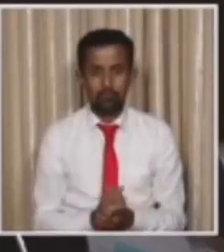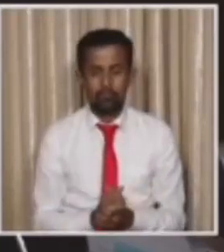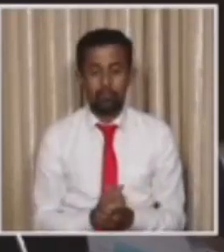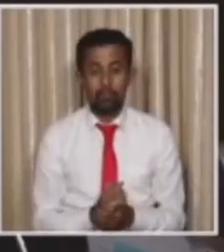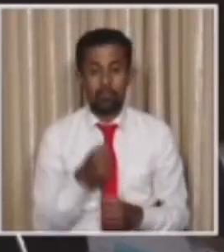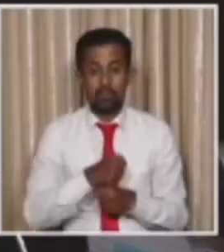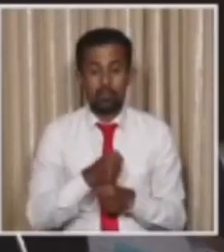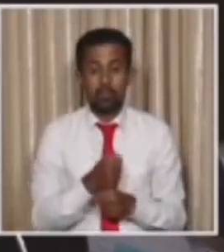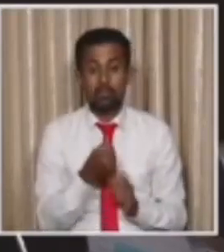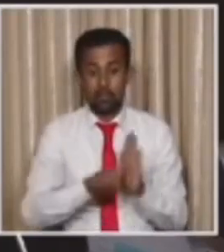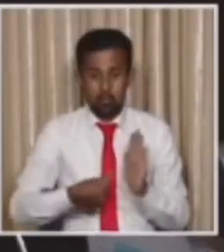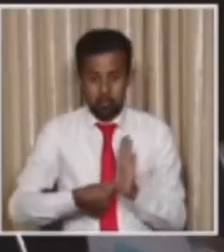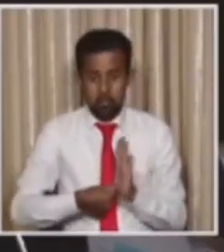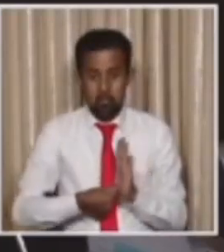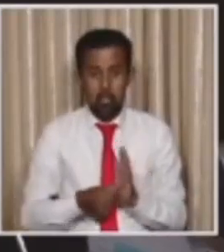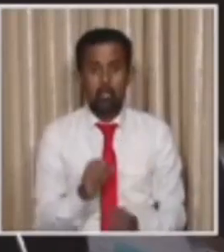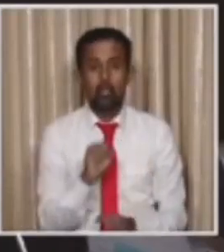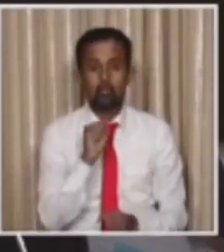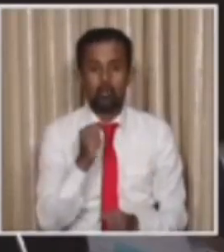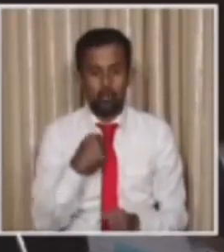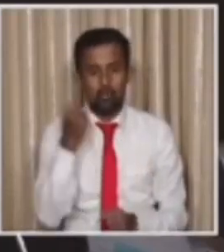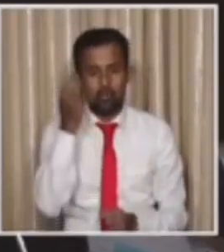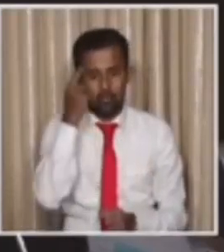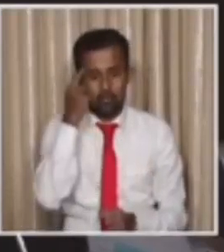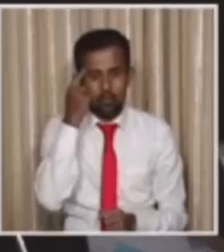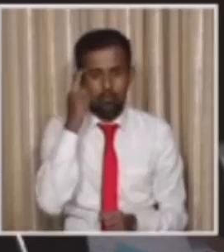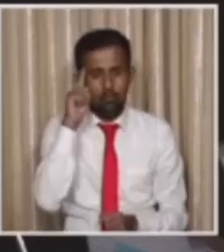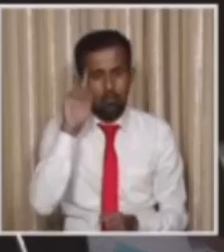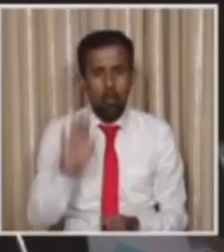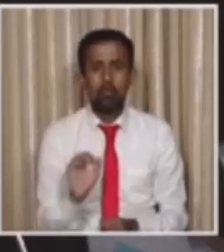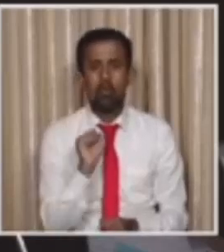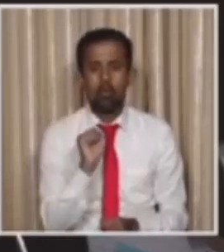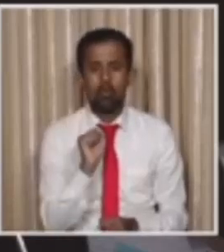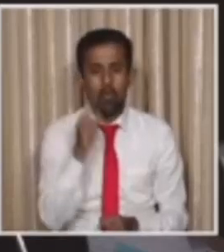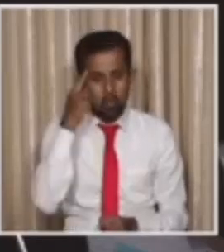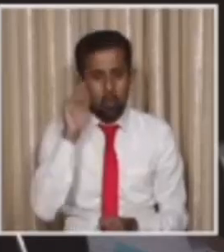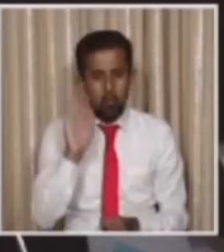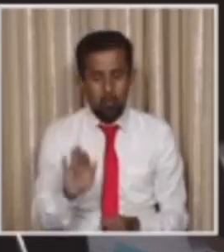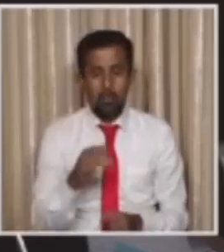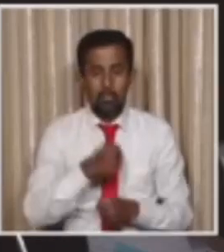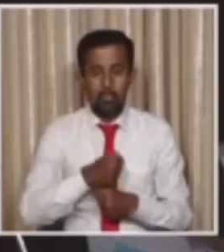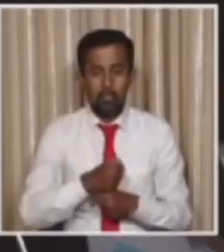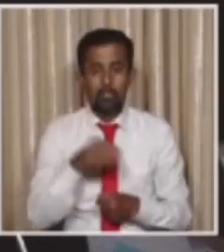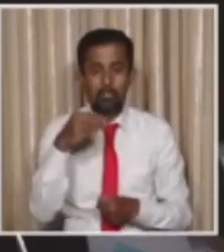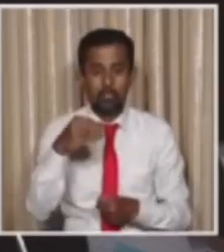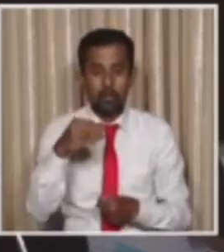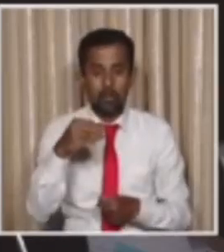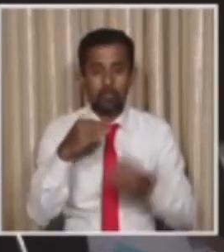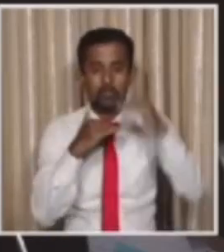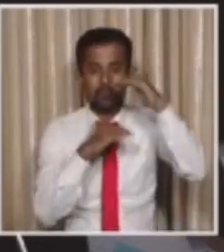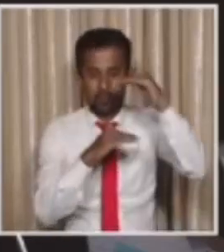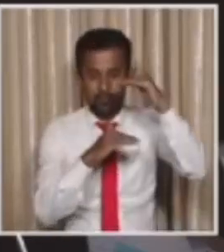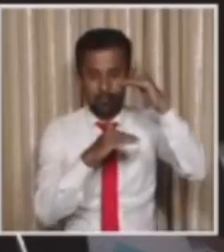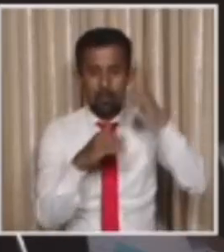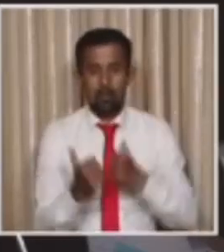ෆිස්කල් රෙස්පොන්සිබිලිටි ඇක්ට් එකට මොකද වුනේ කියලා අපි දන්නවා. ඒකේ මොකද බලාපොරොත්තු වුනේ? ඒකෙන් බලාපොරොත්තු වුනේ මේ රාජ්‍ය ණය පිළිබඳ සීමාවක් ඇති